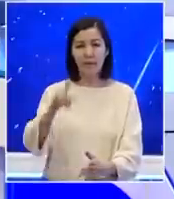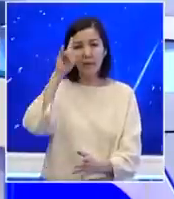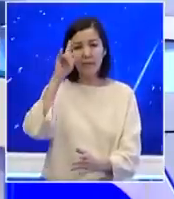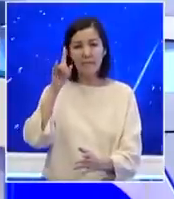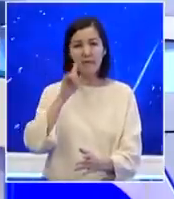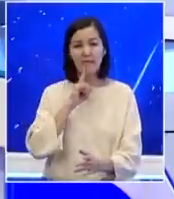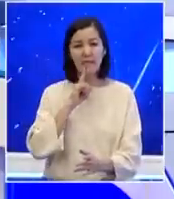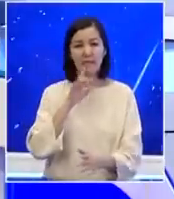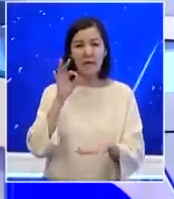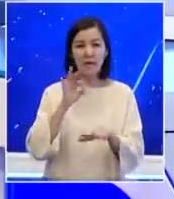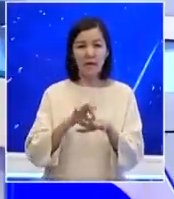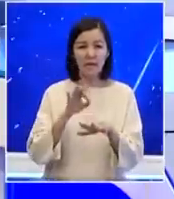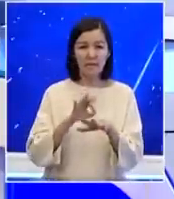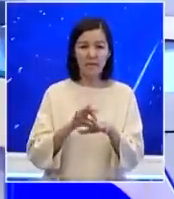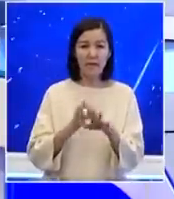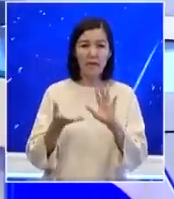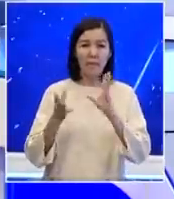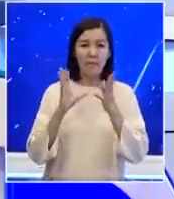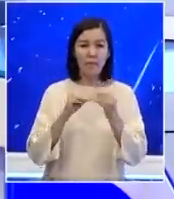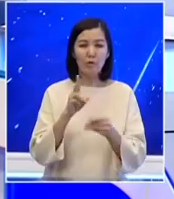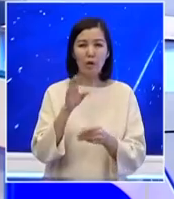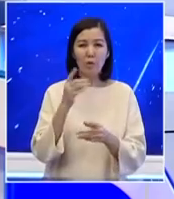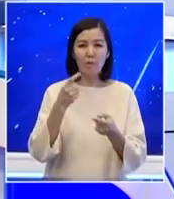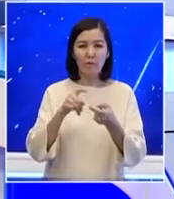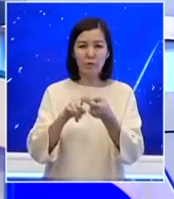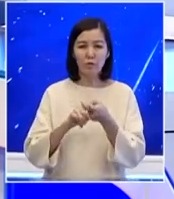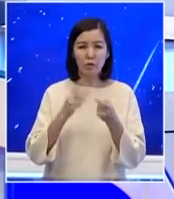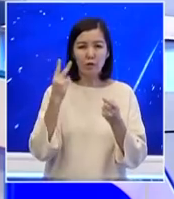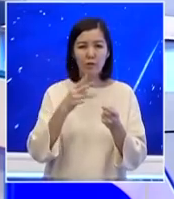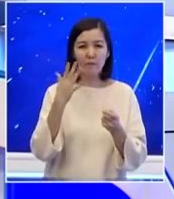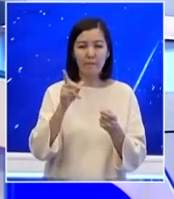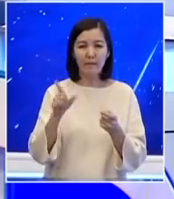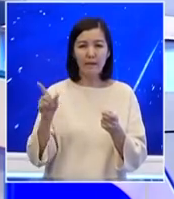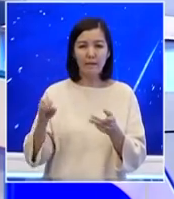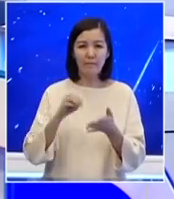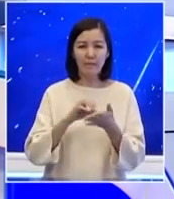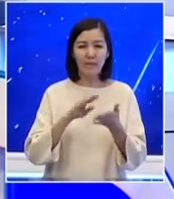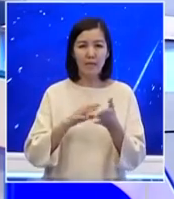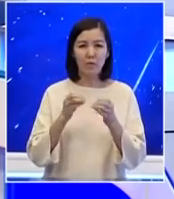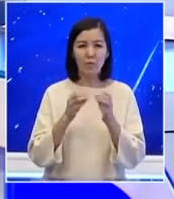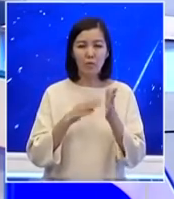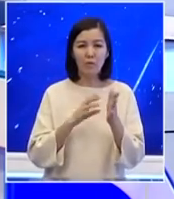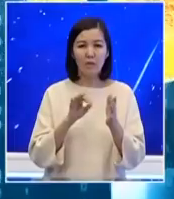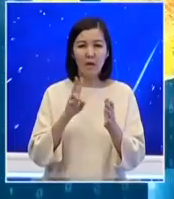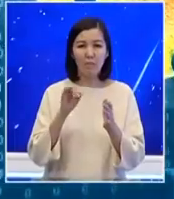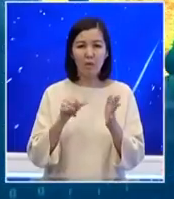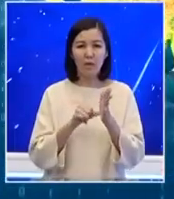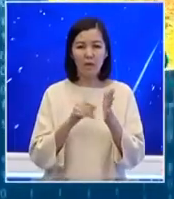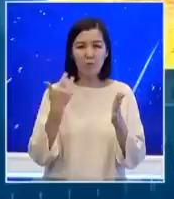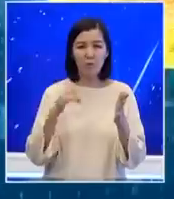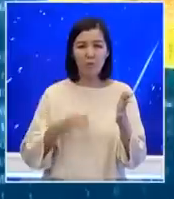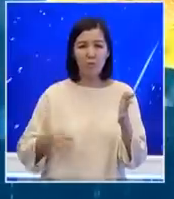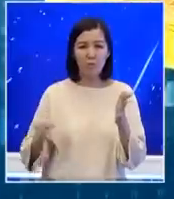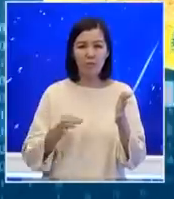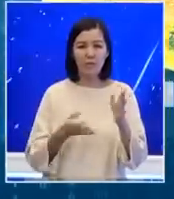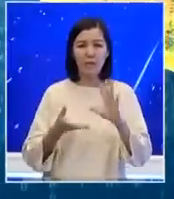Елдегі соңғы эпидемиологиялық жағдай бойынша COVID-19 жұқтырған тағы 25 адам тіркелді. Олардың 19 Ақмола, 6-ы Жамбыл облысында